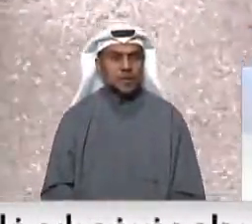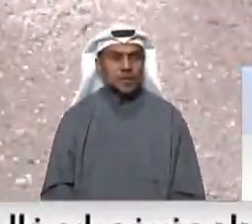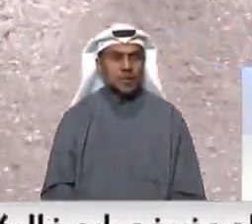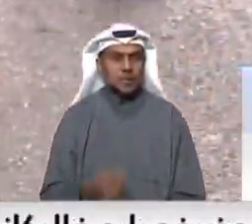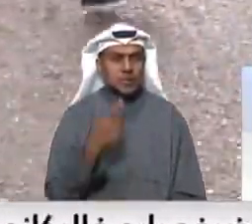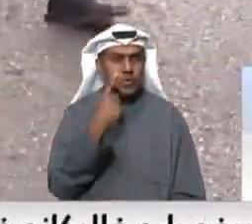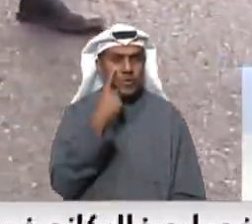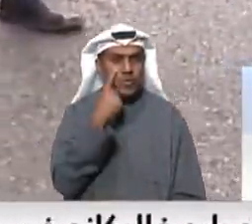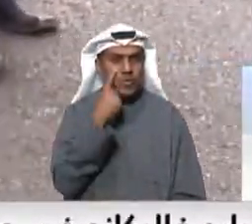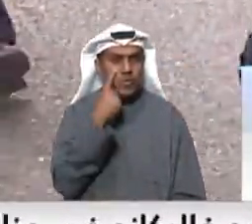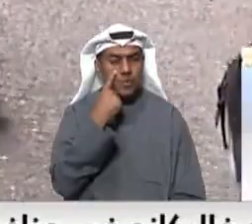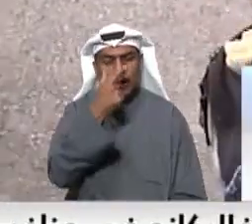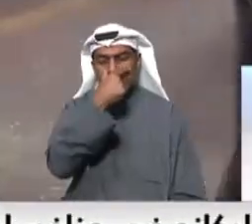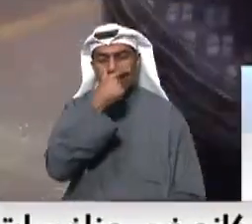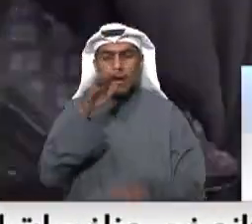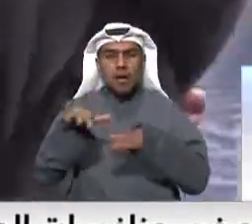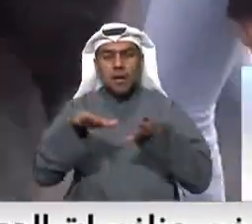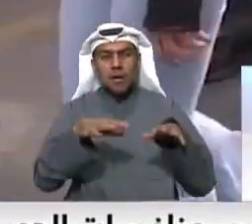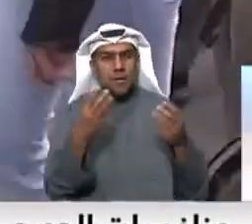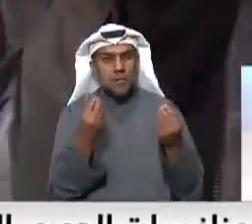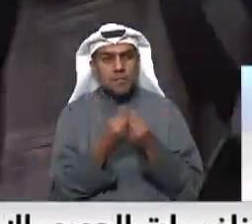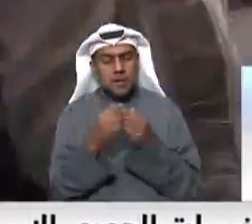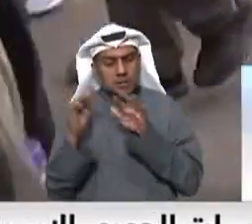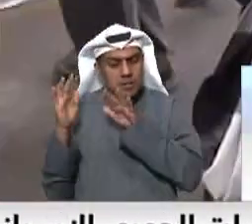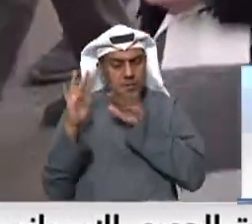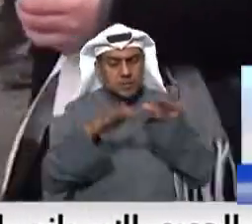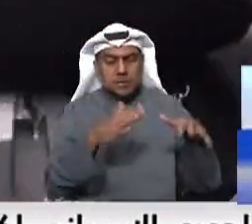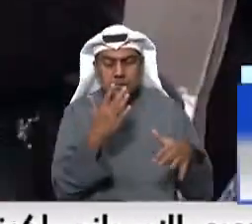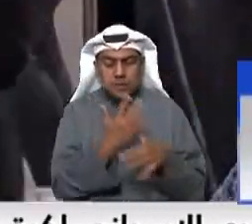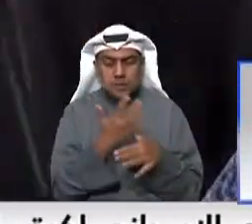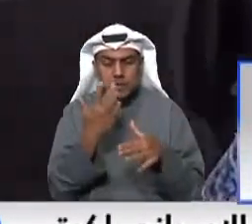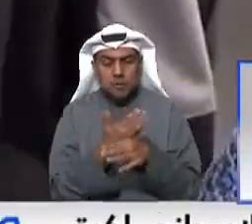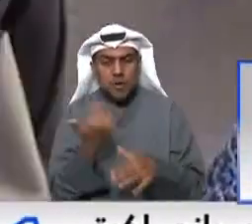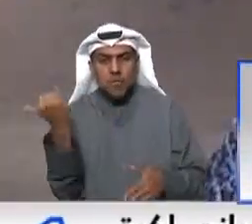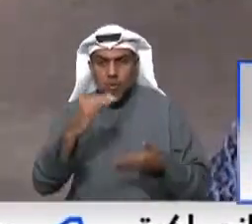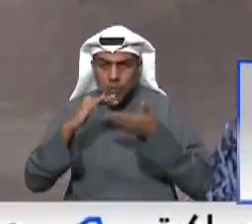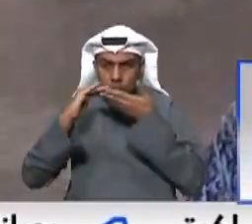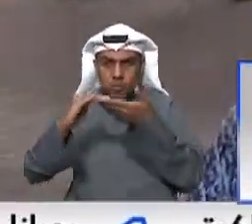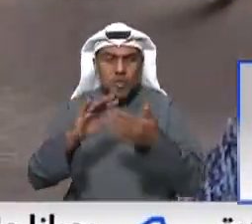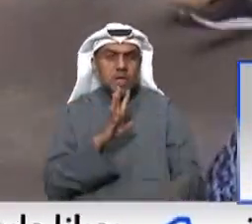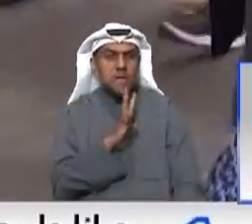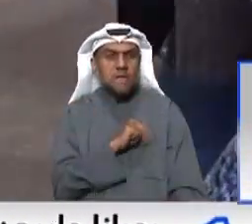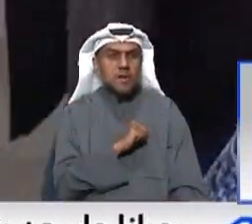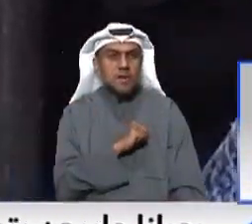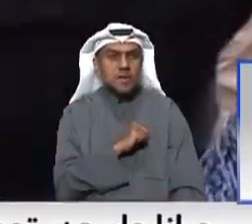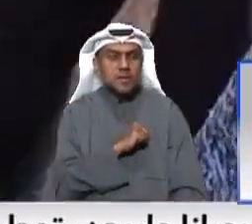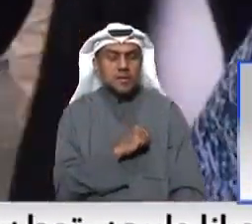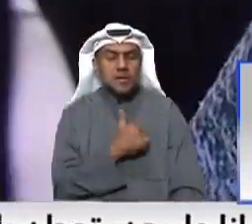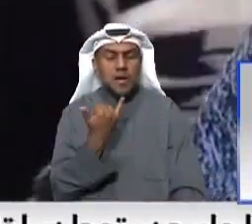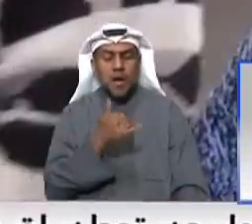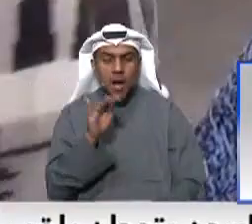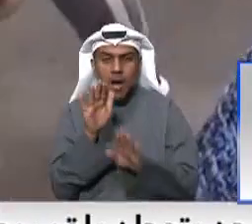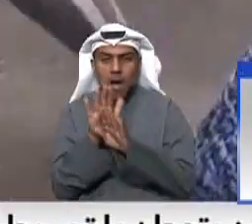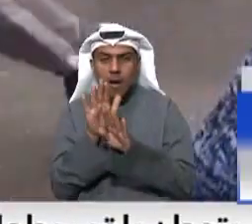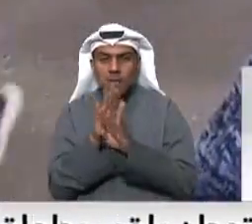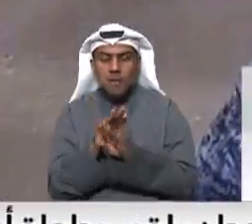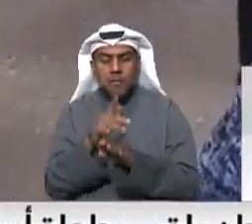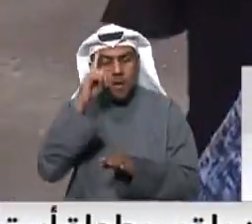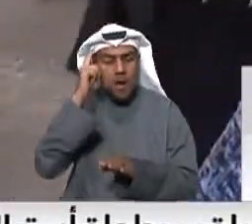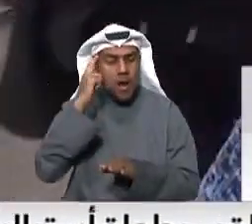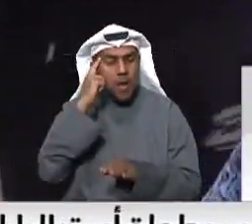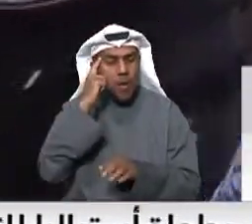لقد جئنا هنا اليوم للمشاركة في هذه التظاهرة من أجل التضامن مع الشعب الفلسطيني والدعوة للحرية،